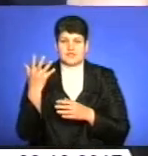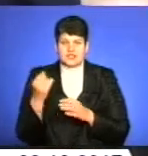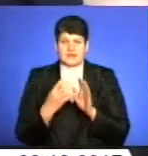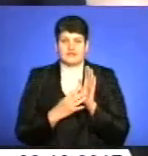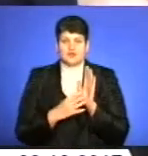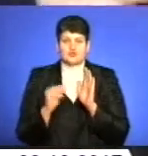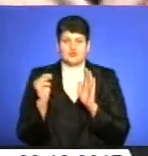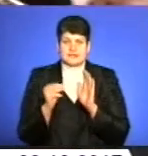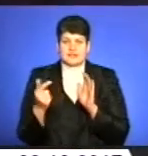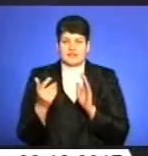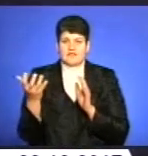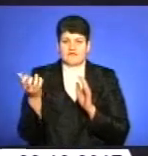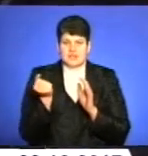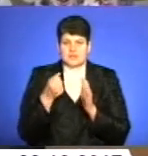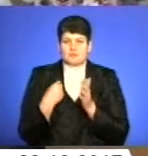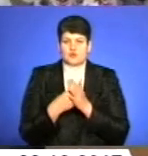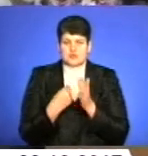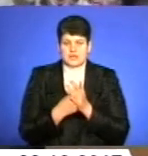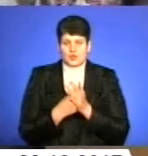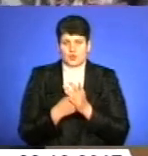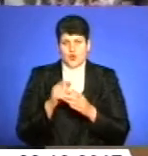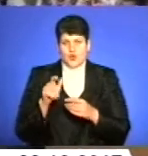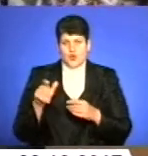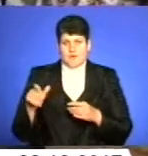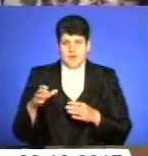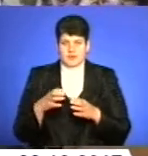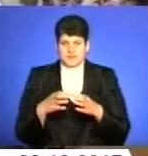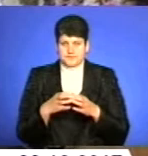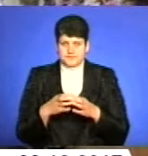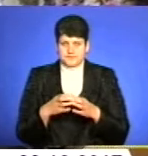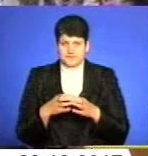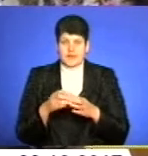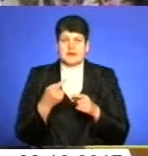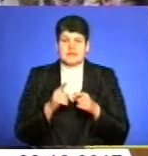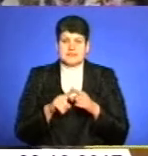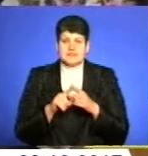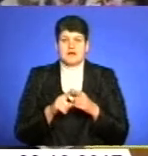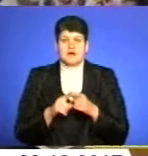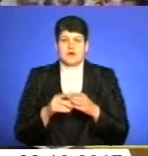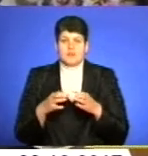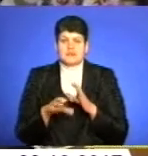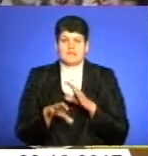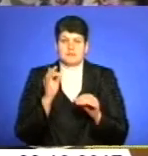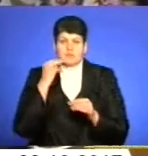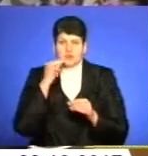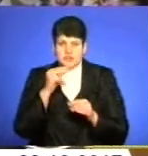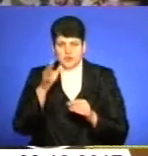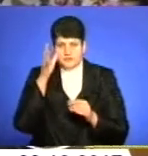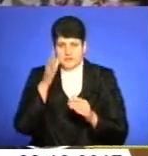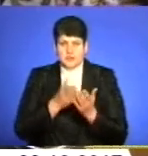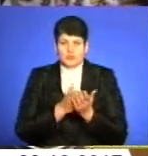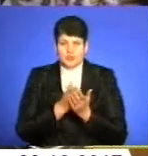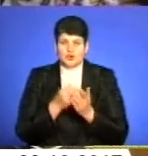90 тисяч взяли з бюджету громади. Ця громада вибрала покращення освітніх послуг. І один з